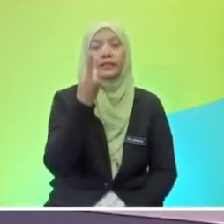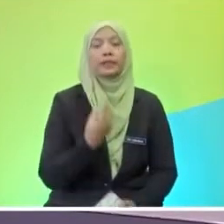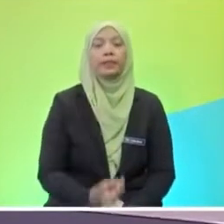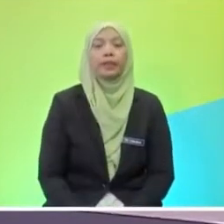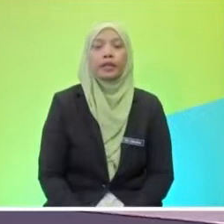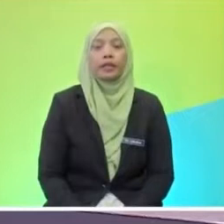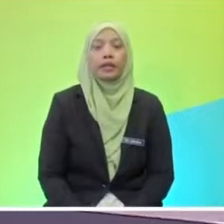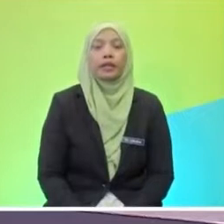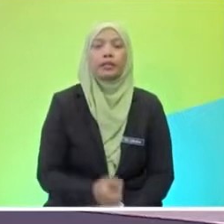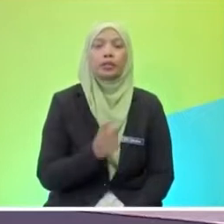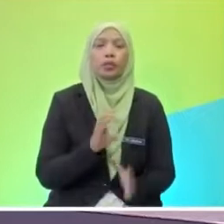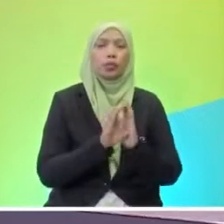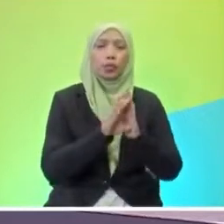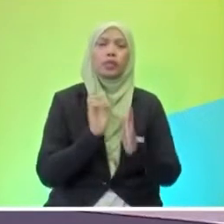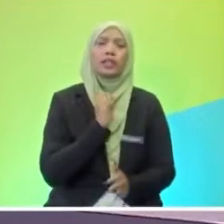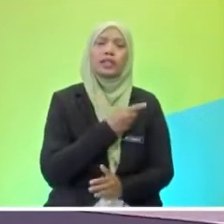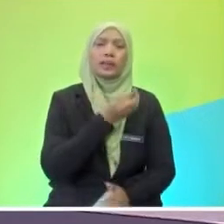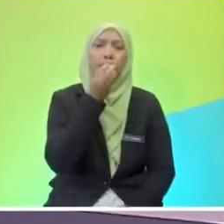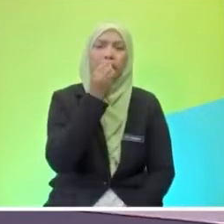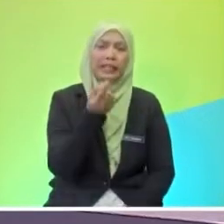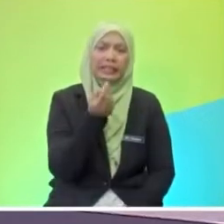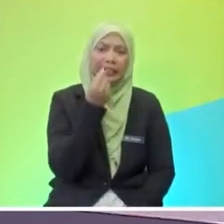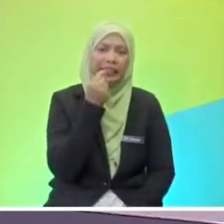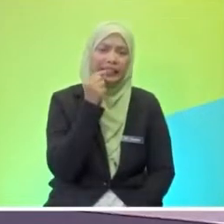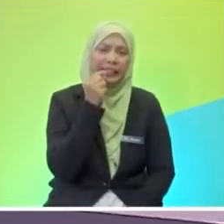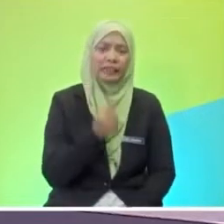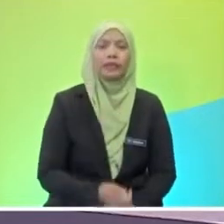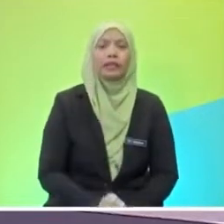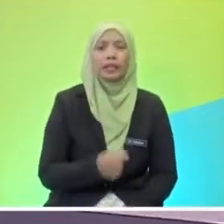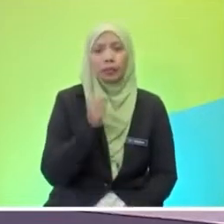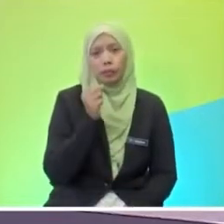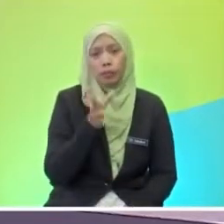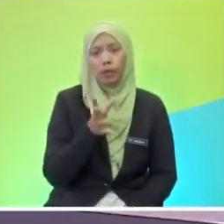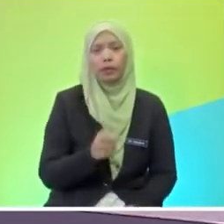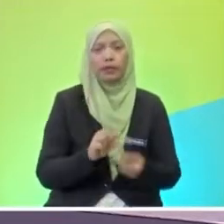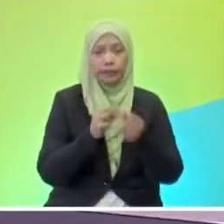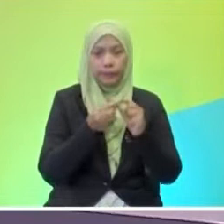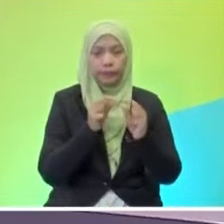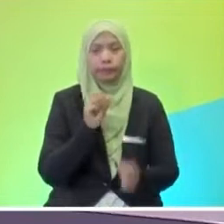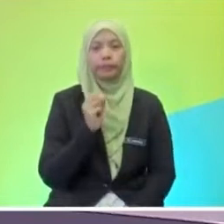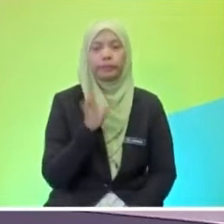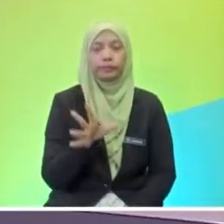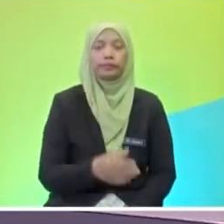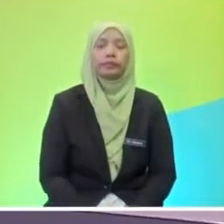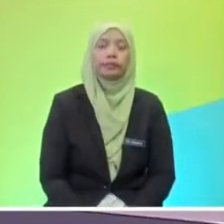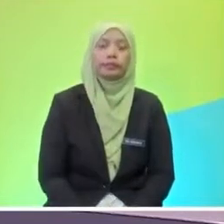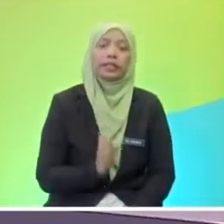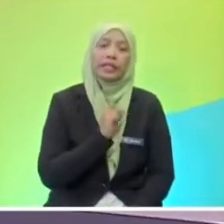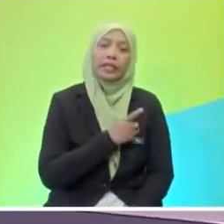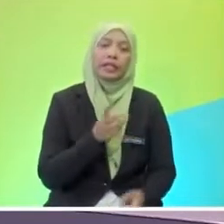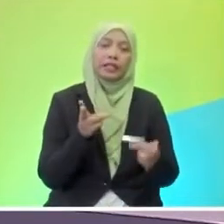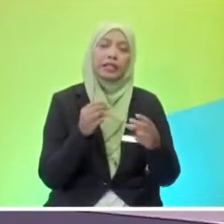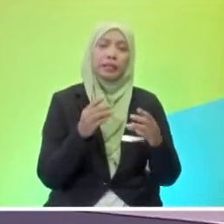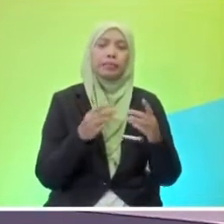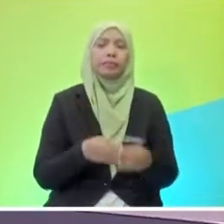kita makan kacang contohnya kan kita buang Oke kemudian kita nak pergi